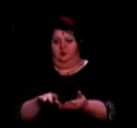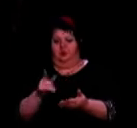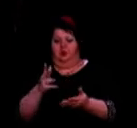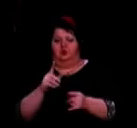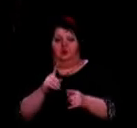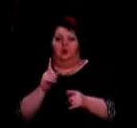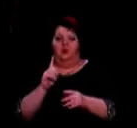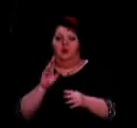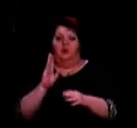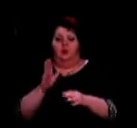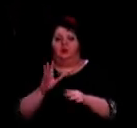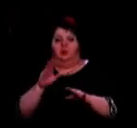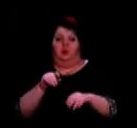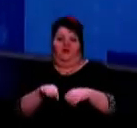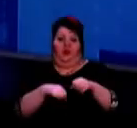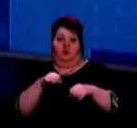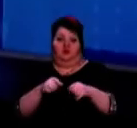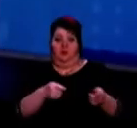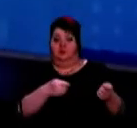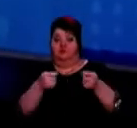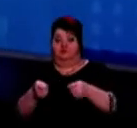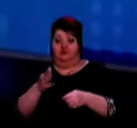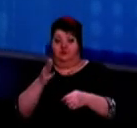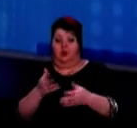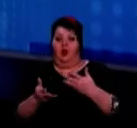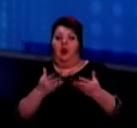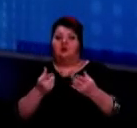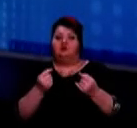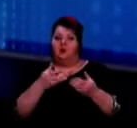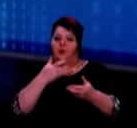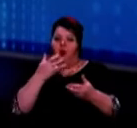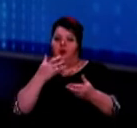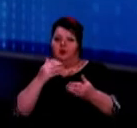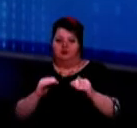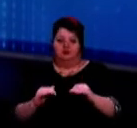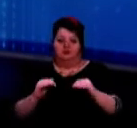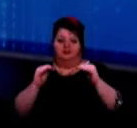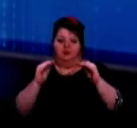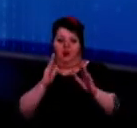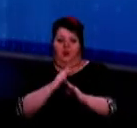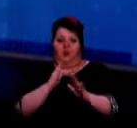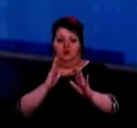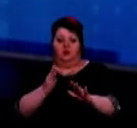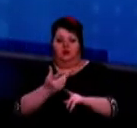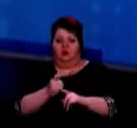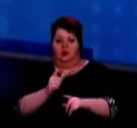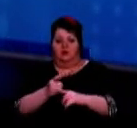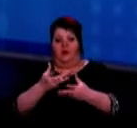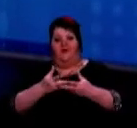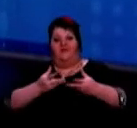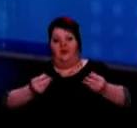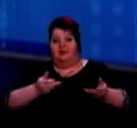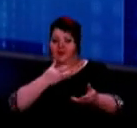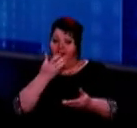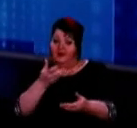да, навіть велосипедом доставляти. Але якщо трошечки потепліше і погода буде така вже досить весняна,